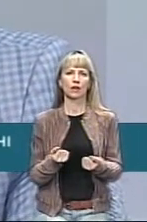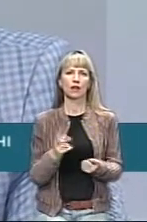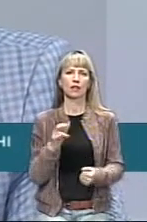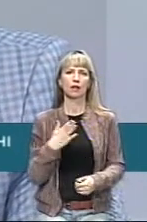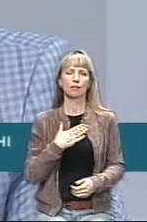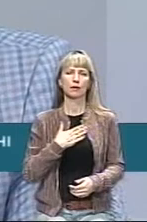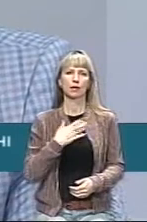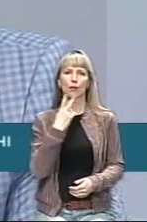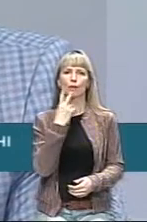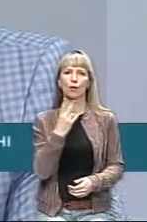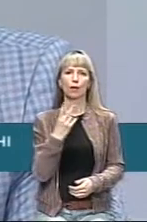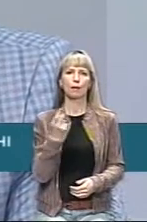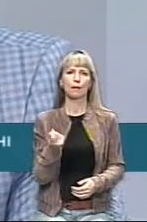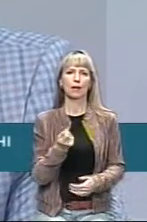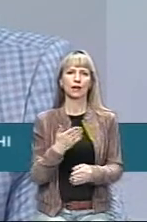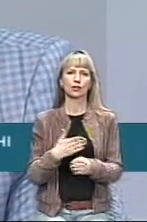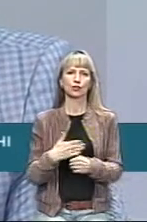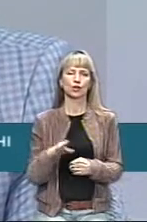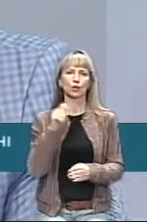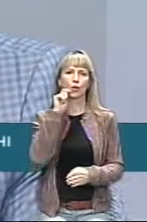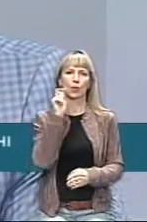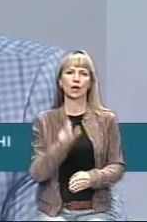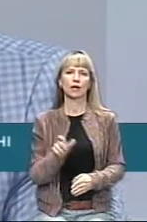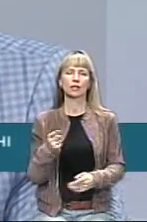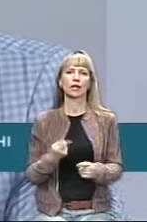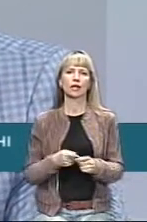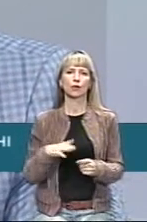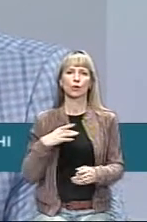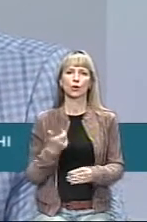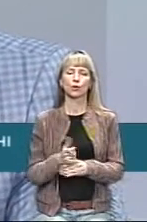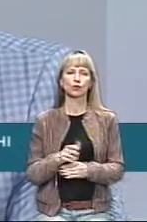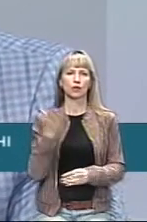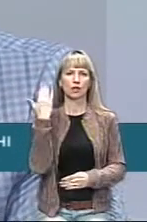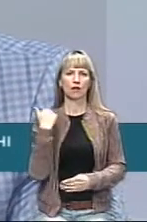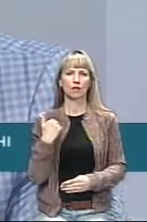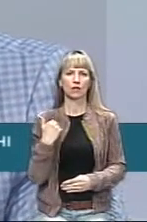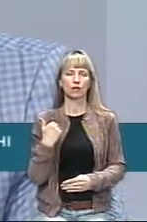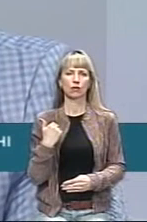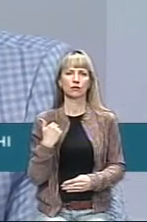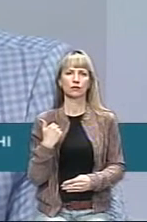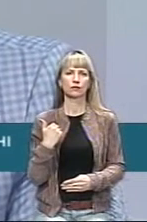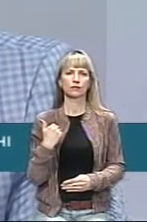мій погляд, невеличка частина українців. Угу. Тому що це було дуже давно. Дуже давно.